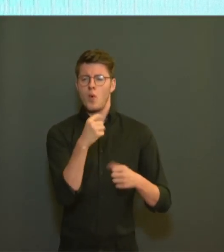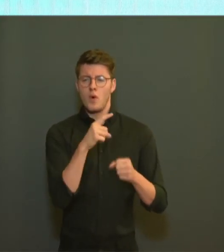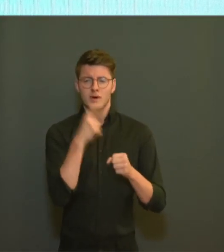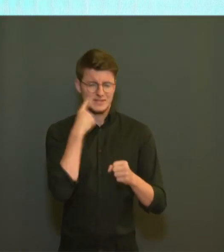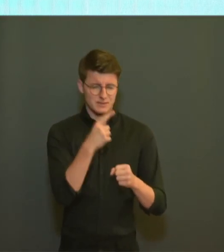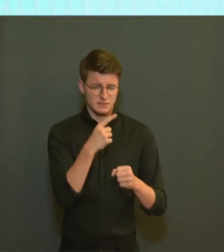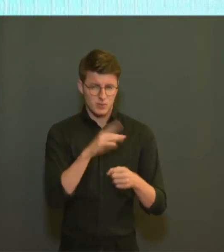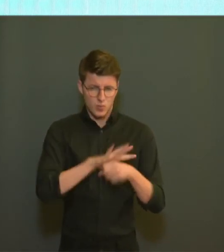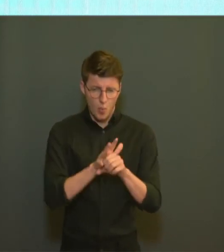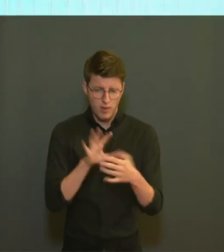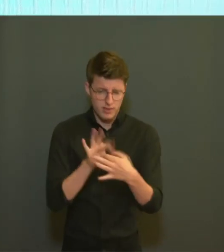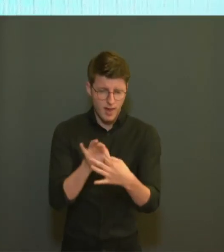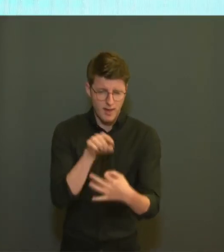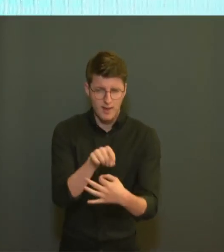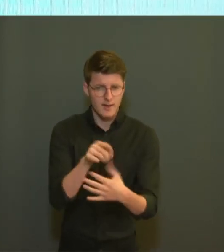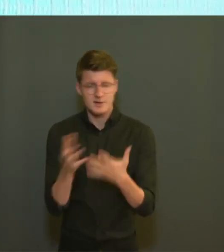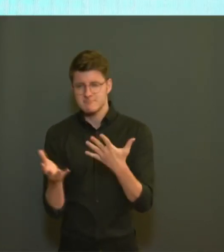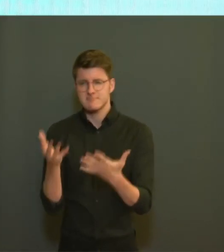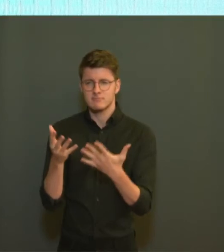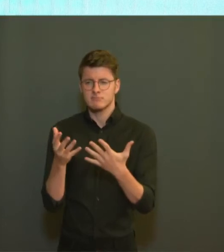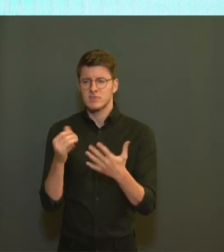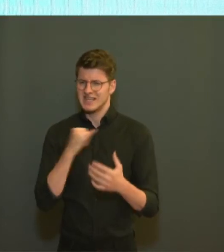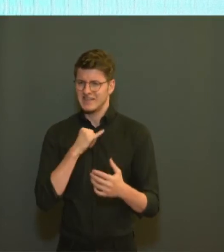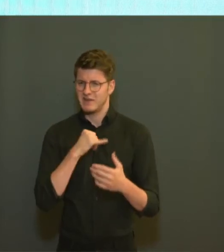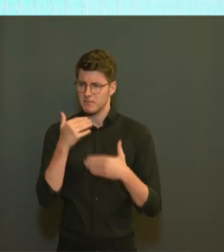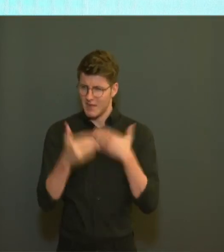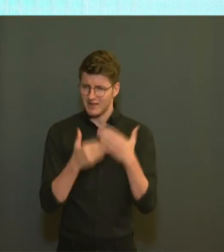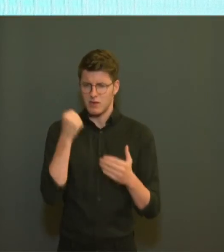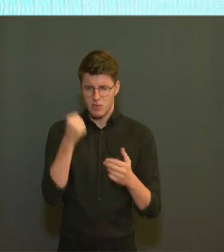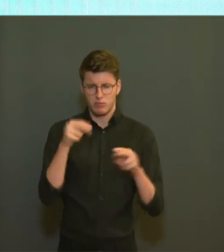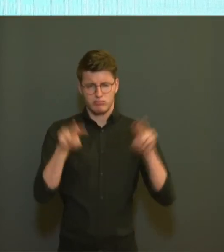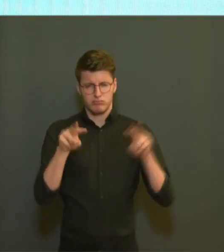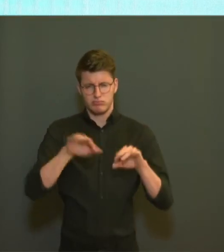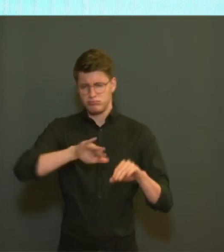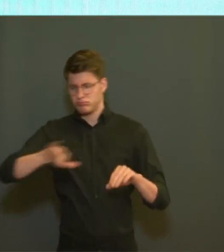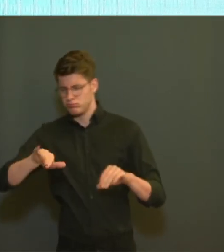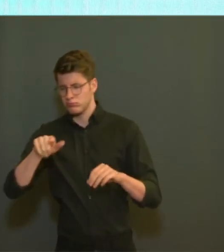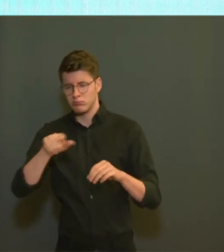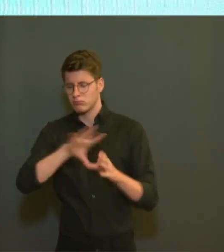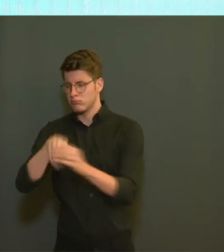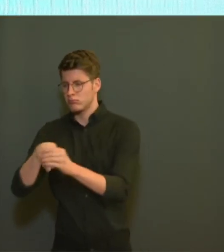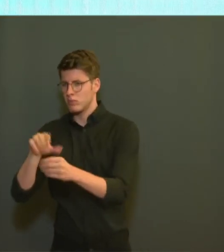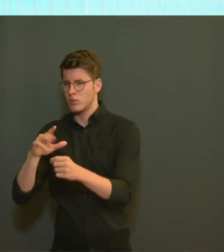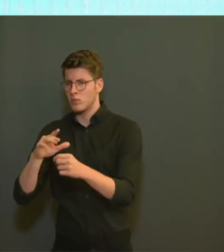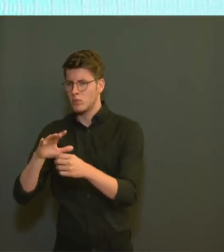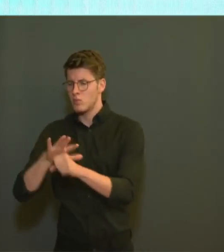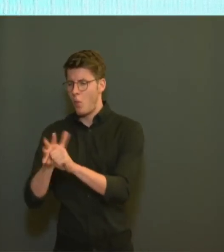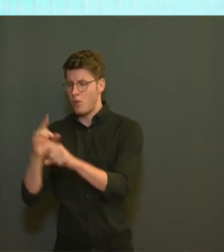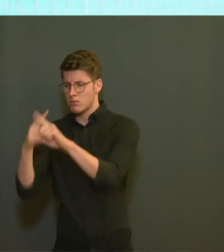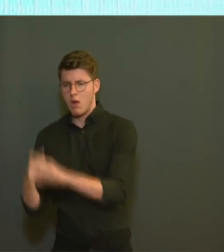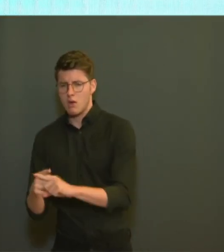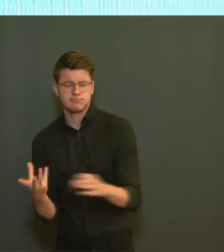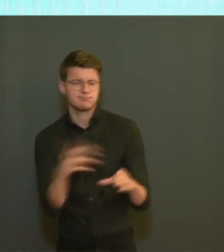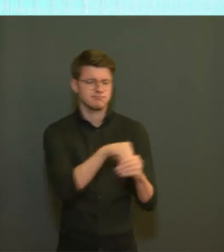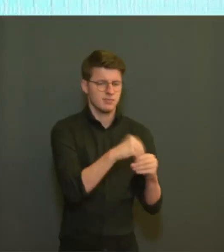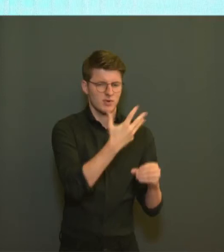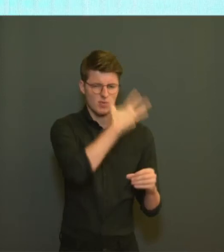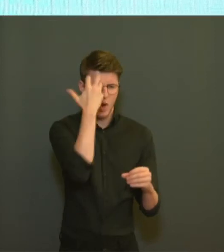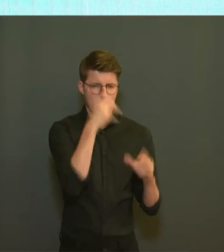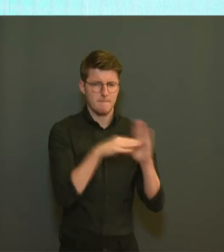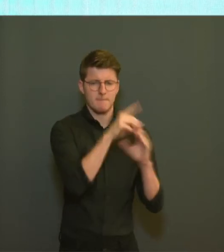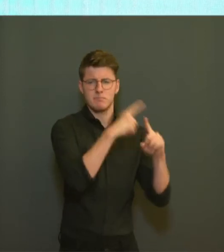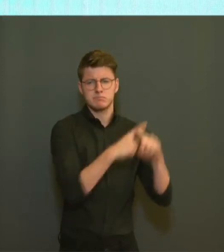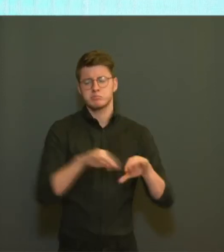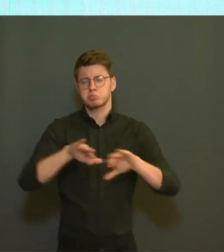COVID-19. Dat is dus een zorgvuldige afweging en daardoor kan je ook het onderscheid maken van een overlijden dat bijvoorbeeld